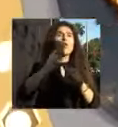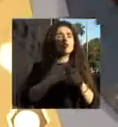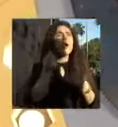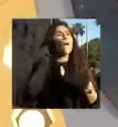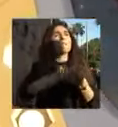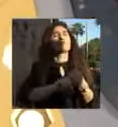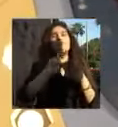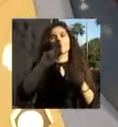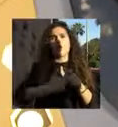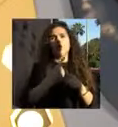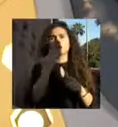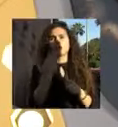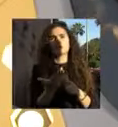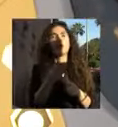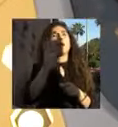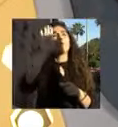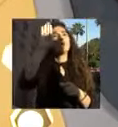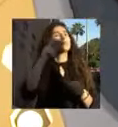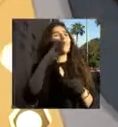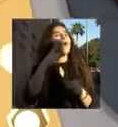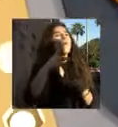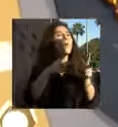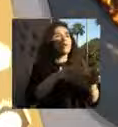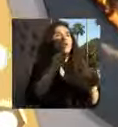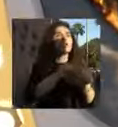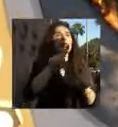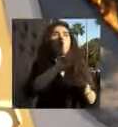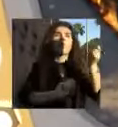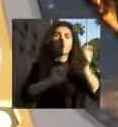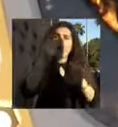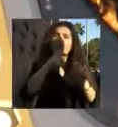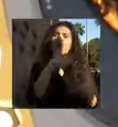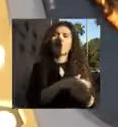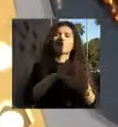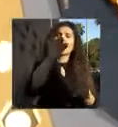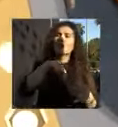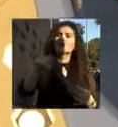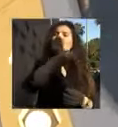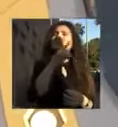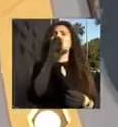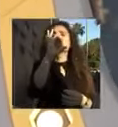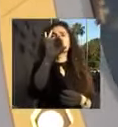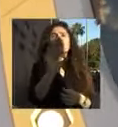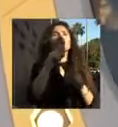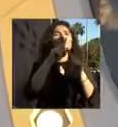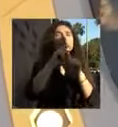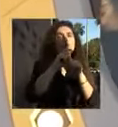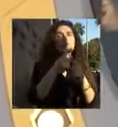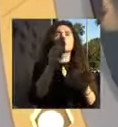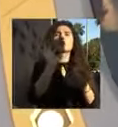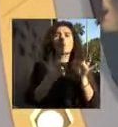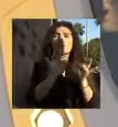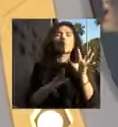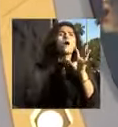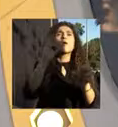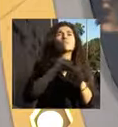projesi. Metroyu kullanan her vatandaşımın kimliği, sosyoekonomik durumu,